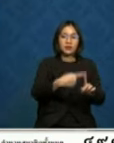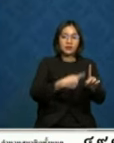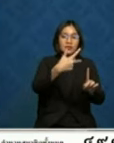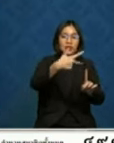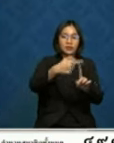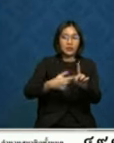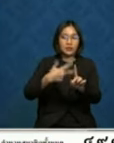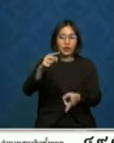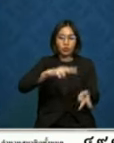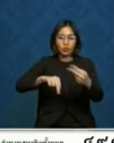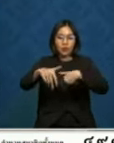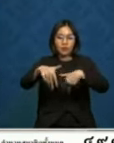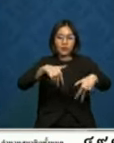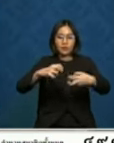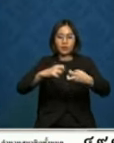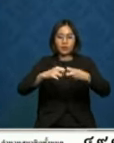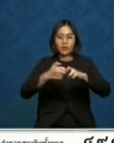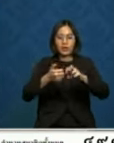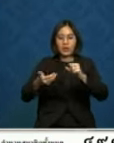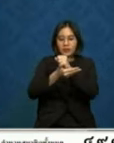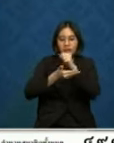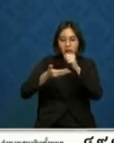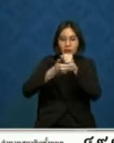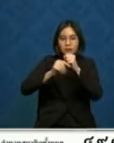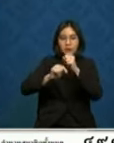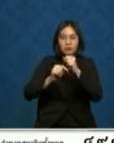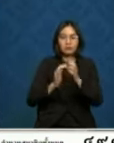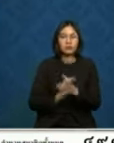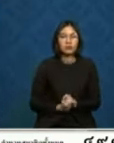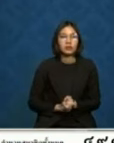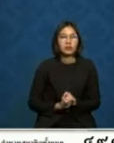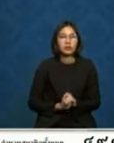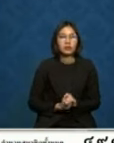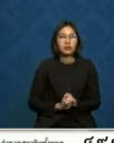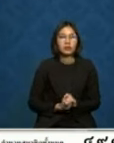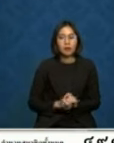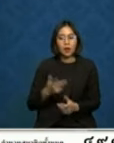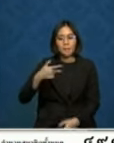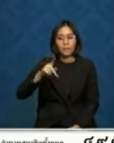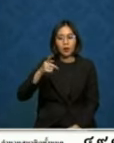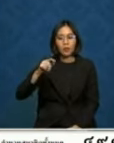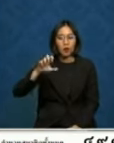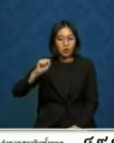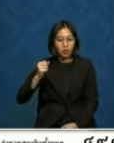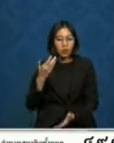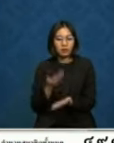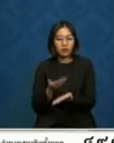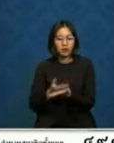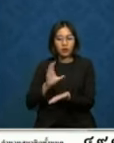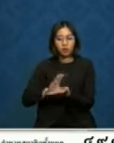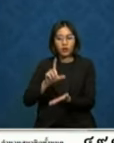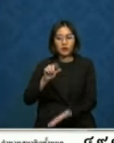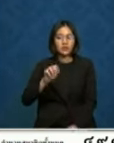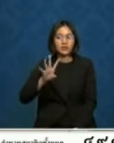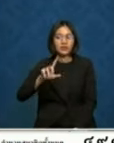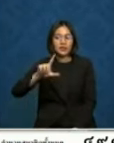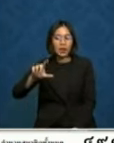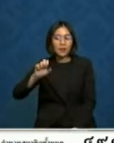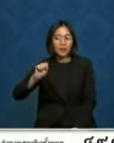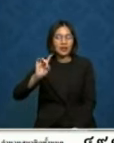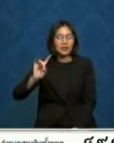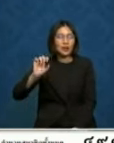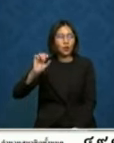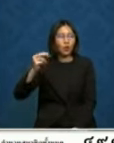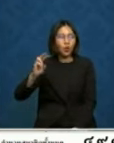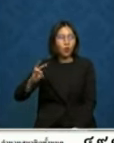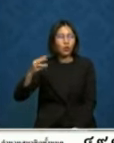การดูแลชุมชนที่มีปัญหายาเสพติดจำนวนมากในขณะที่ปปส.กลับใช้เงินจำนวน 24,860,000 บ